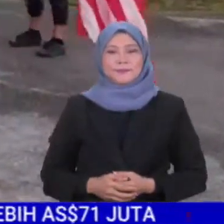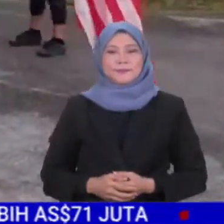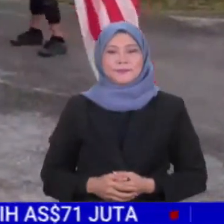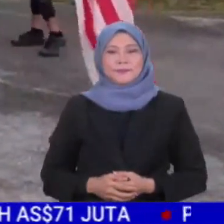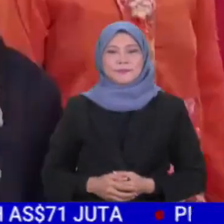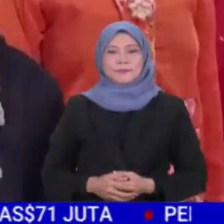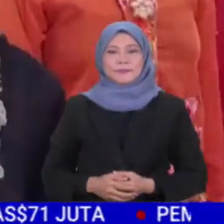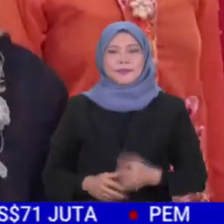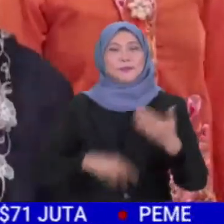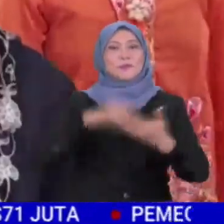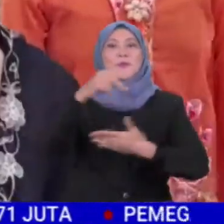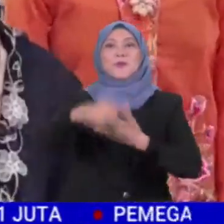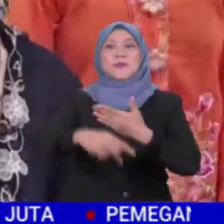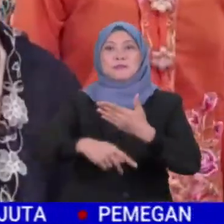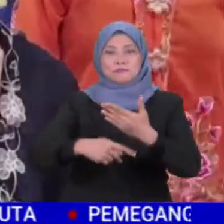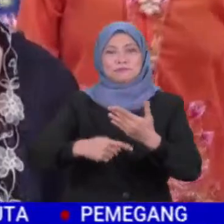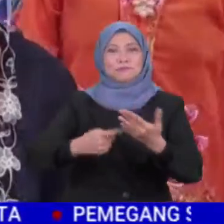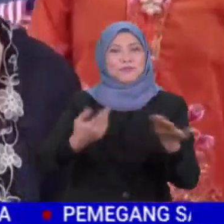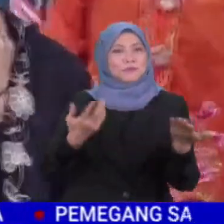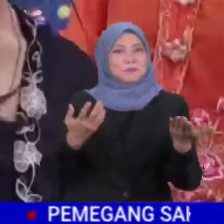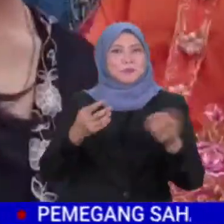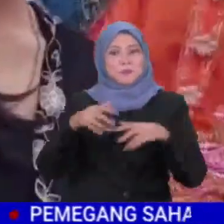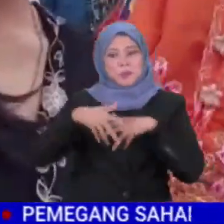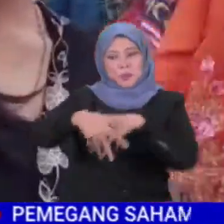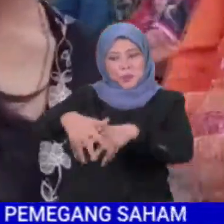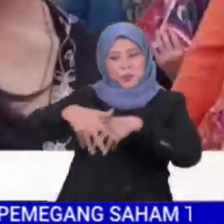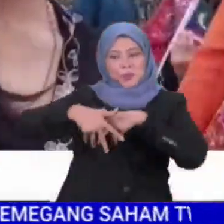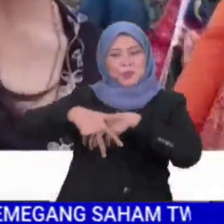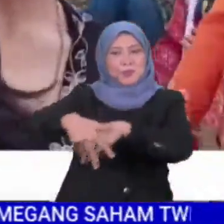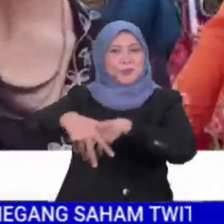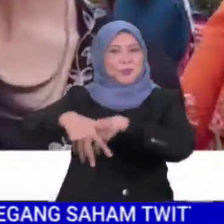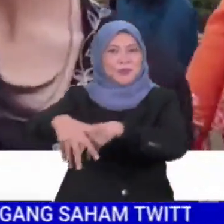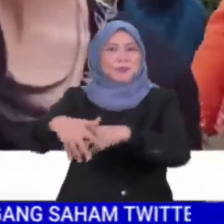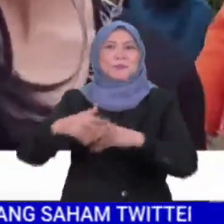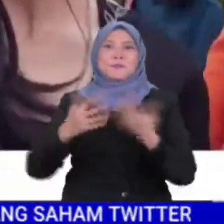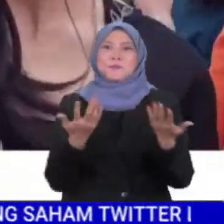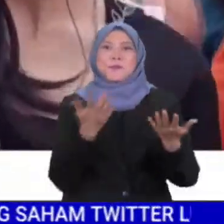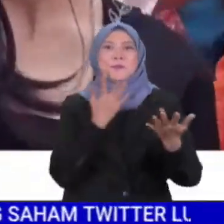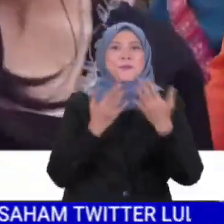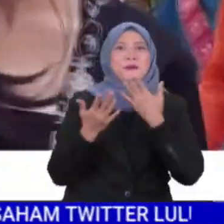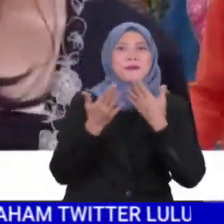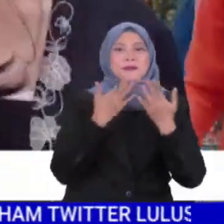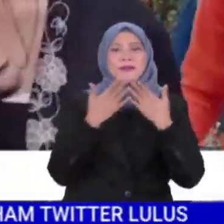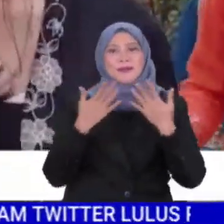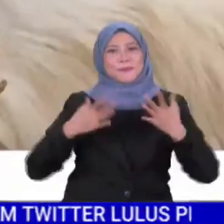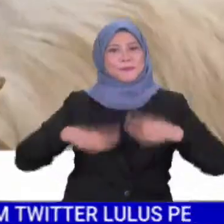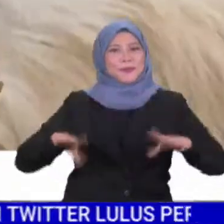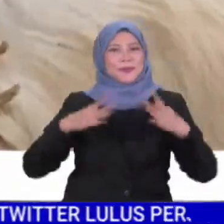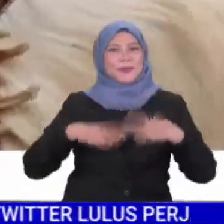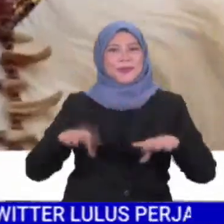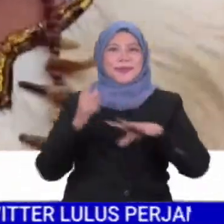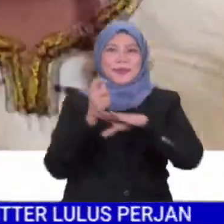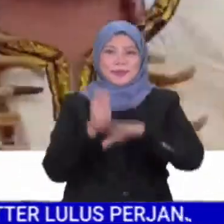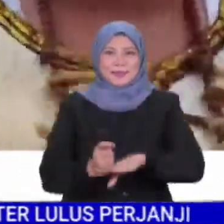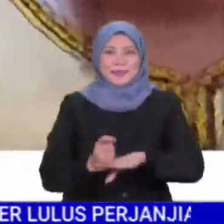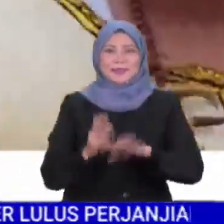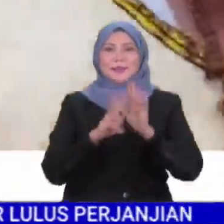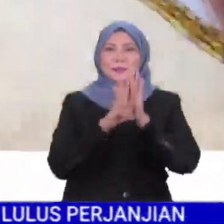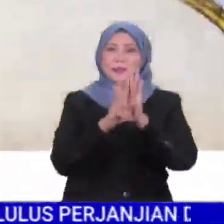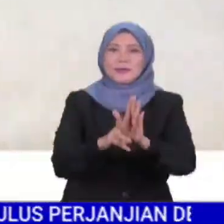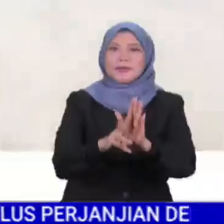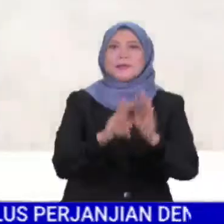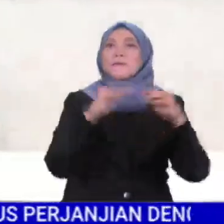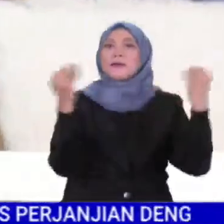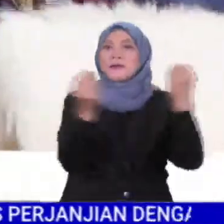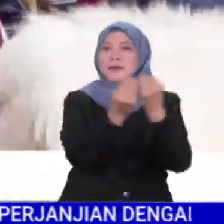Salah satu acara yang menarik perhatian perarakan penuh warna-warni oleh murid-murid yang mengenakan pakaian tradisi mewakili